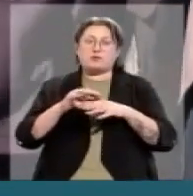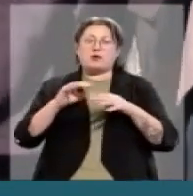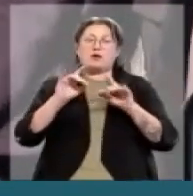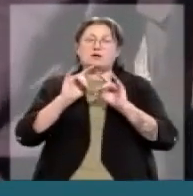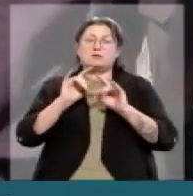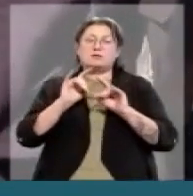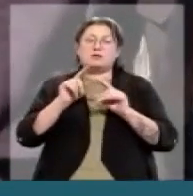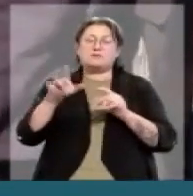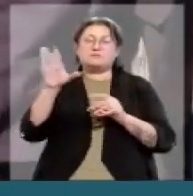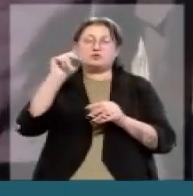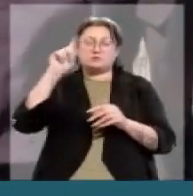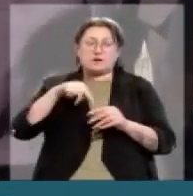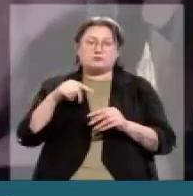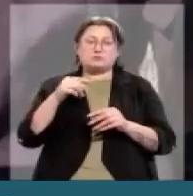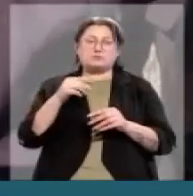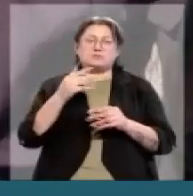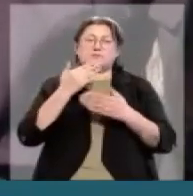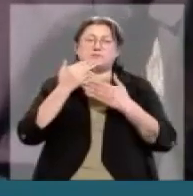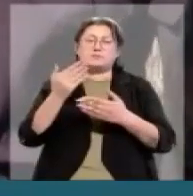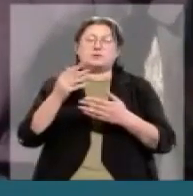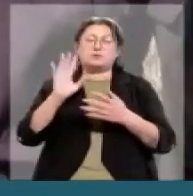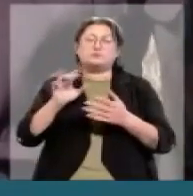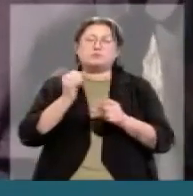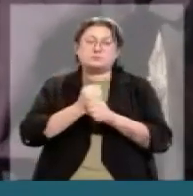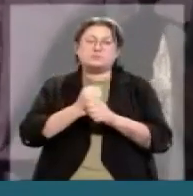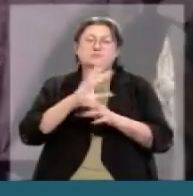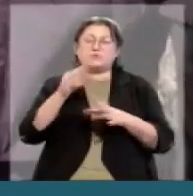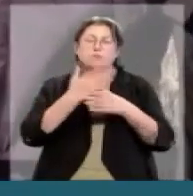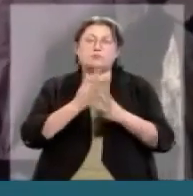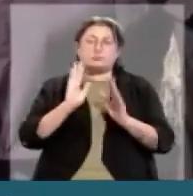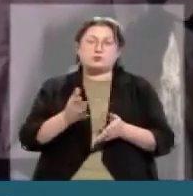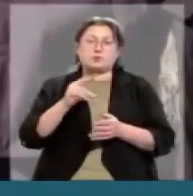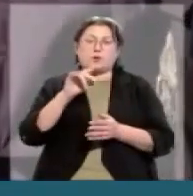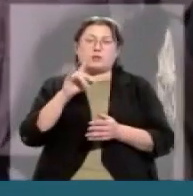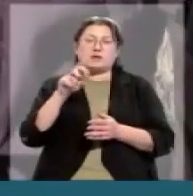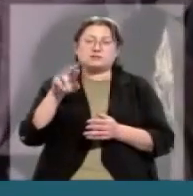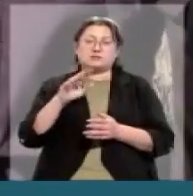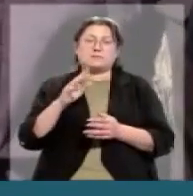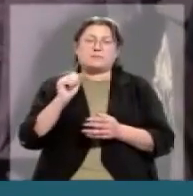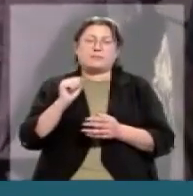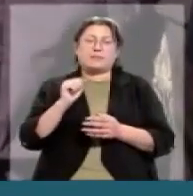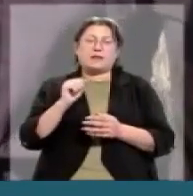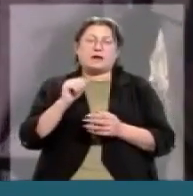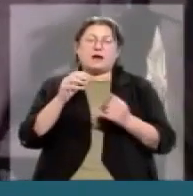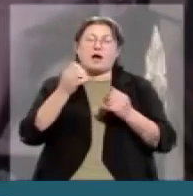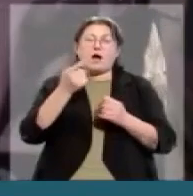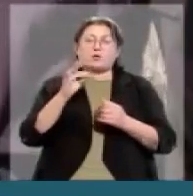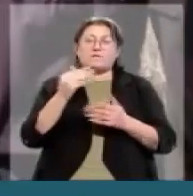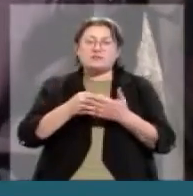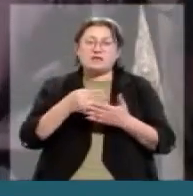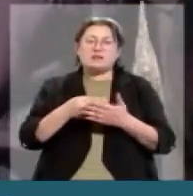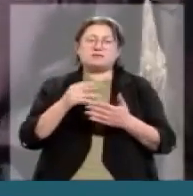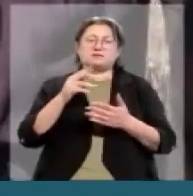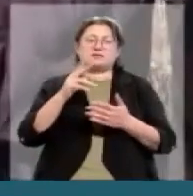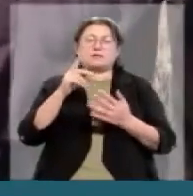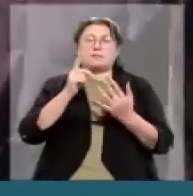штаб, они в курсе знают, с каждым хозяйством будет отрабатывать. Пролонгация будет. То, что касается АКК, Казагрофинанса, по лизингу, где-то вы